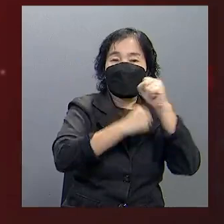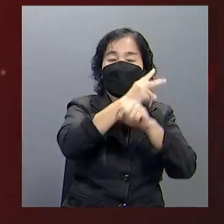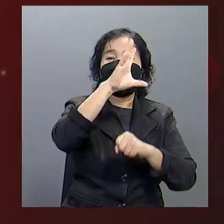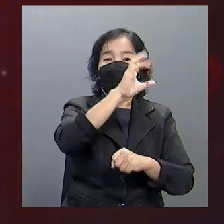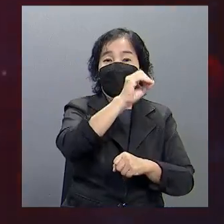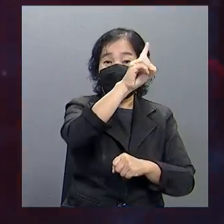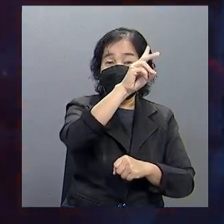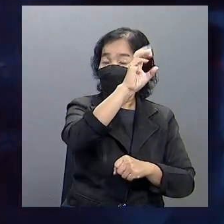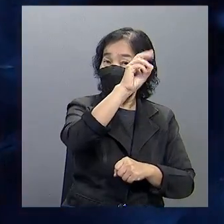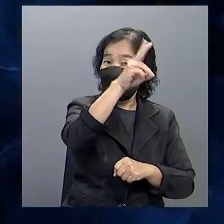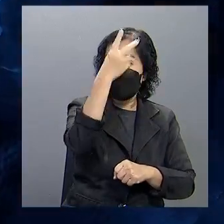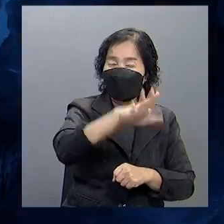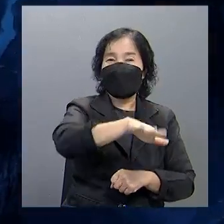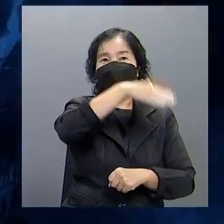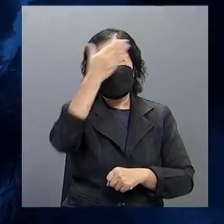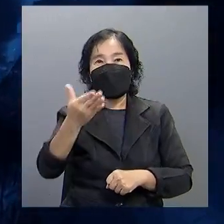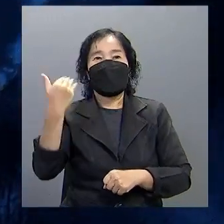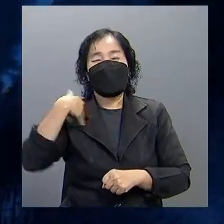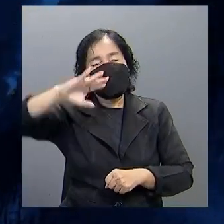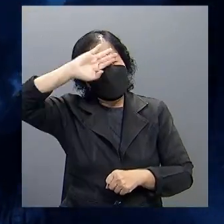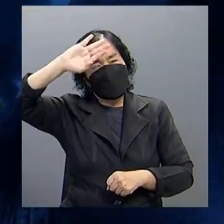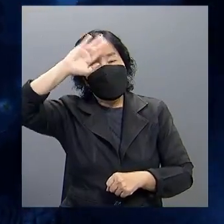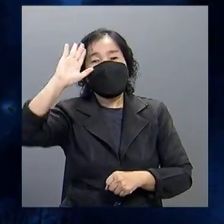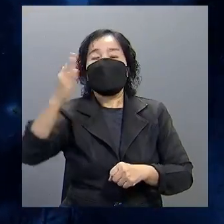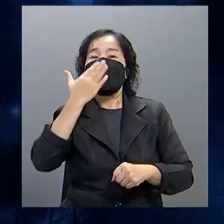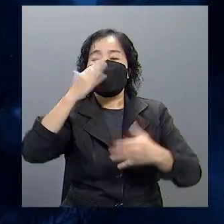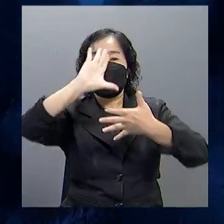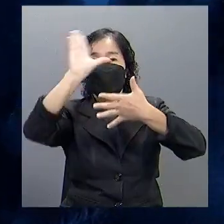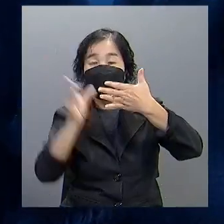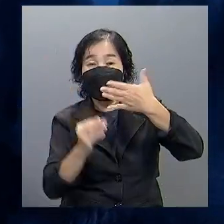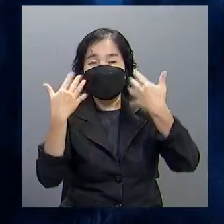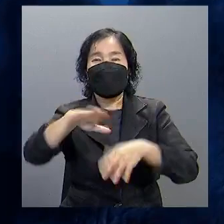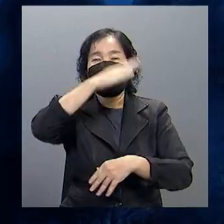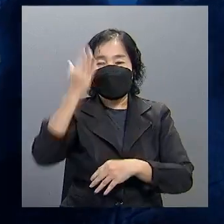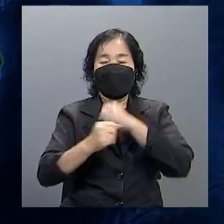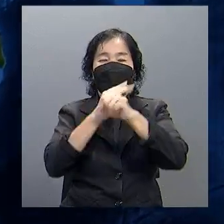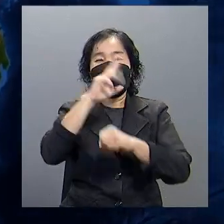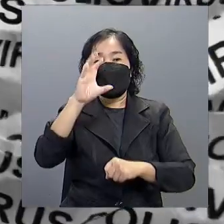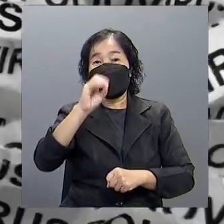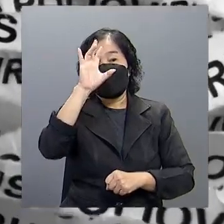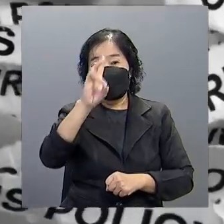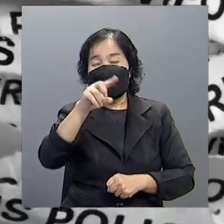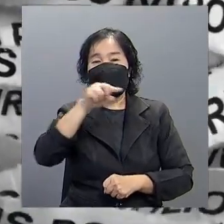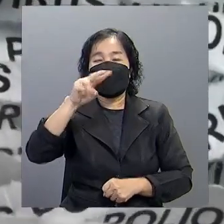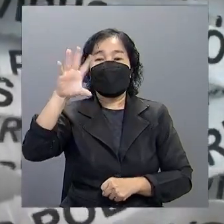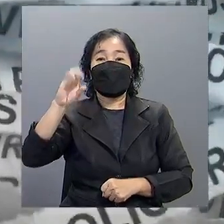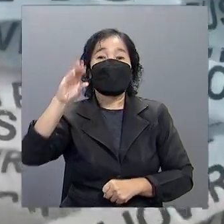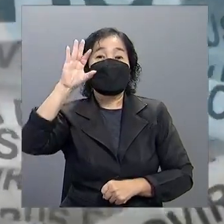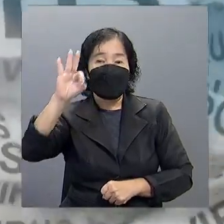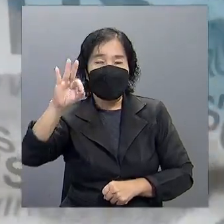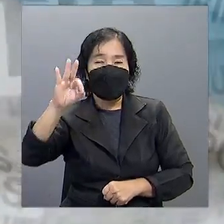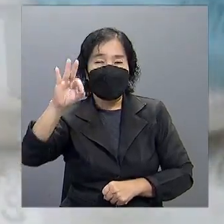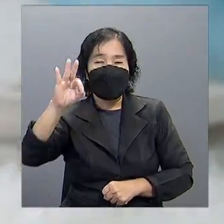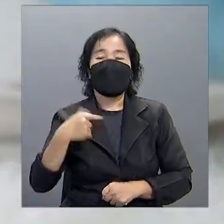ระบาดของโรคอีโบลาในแอฟริกาตะวันตกระหว่างปี 2557 ถึง 2559โรคโปลิโอ